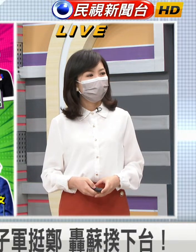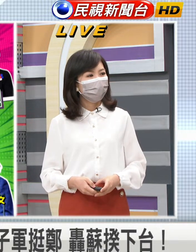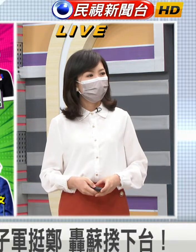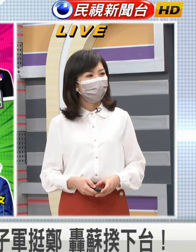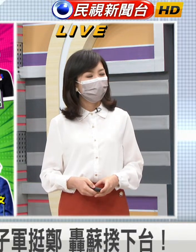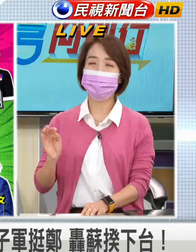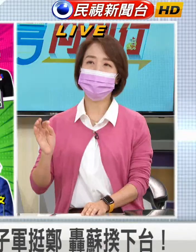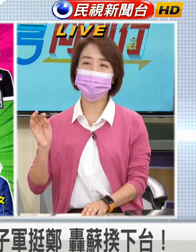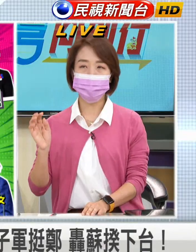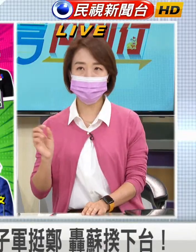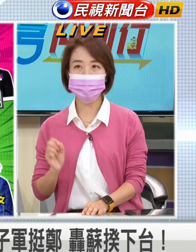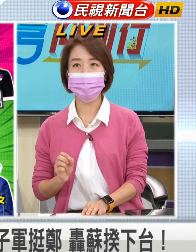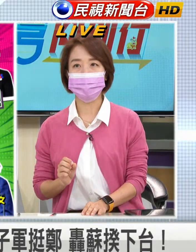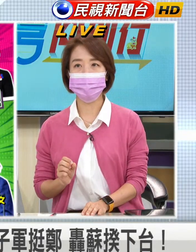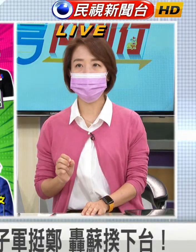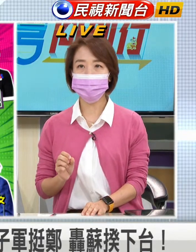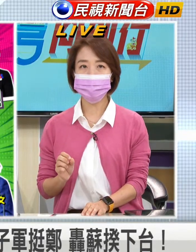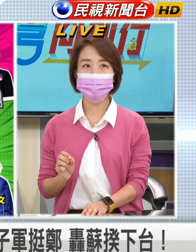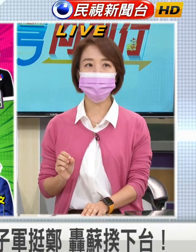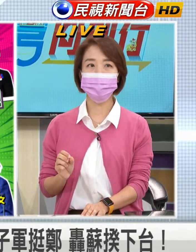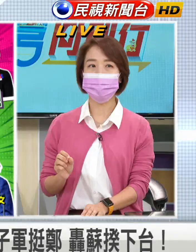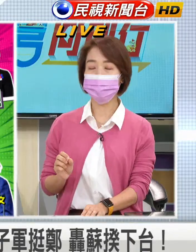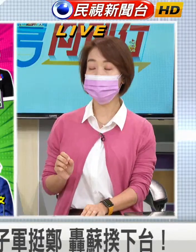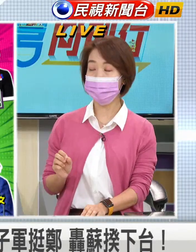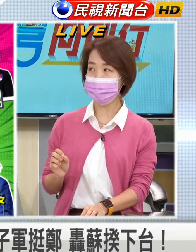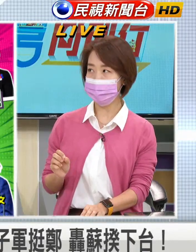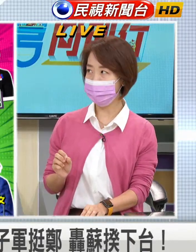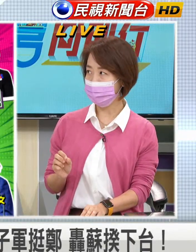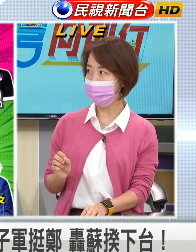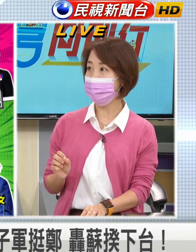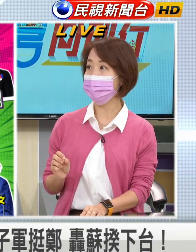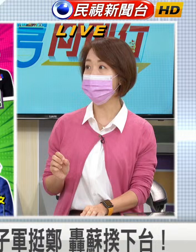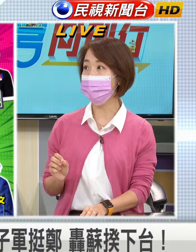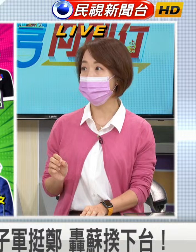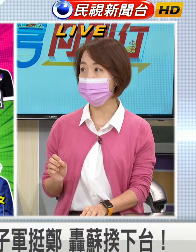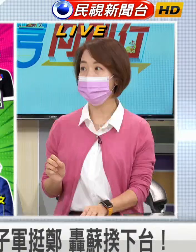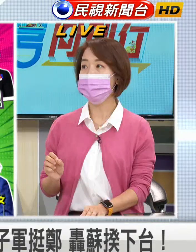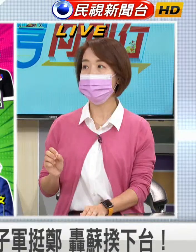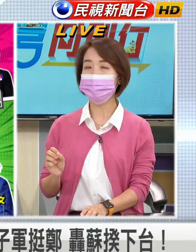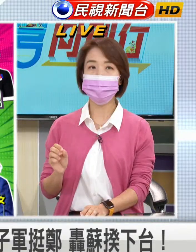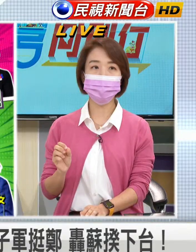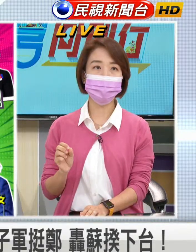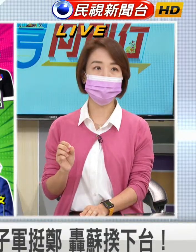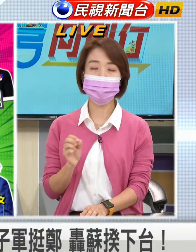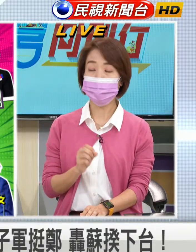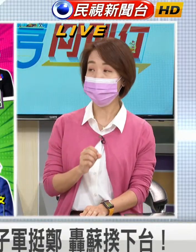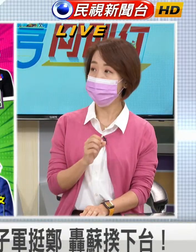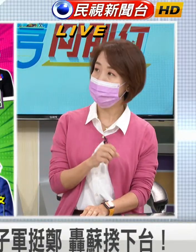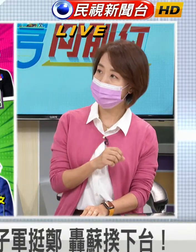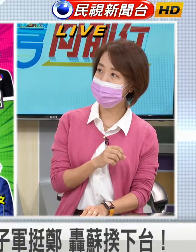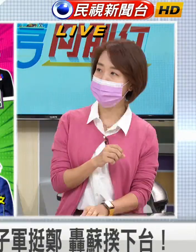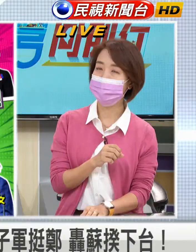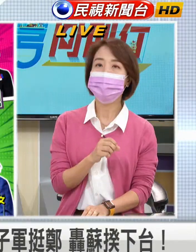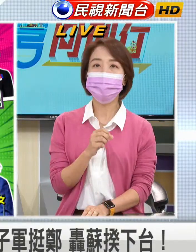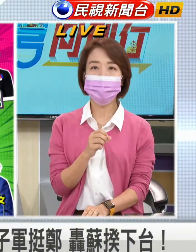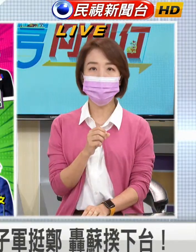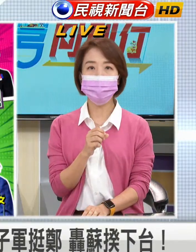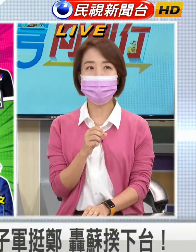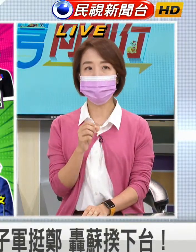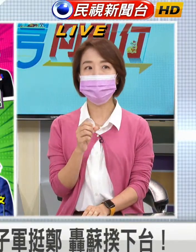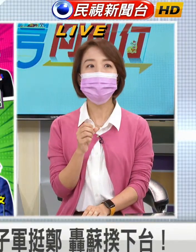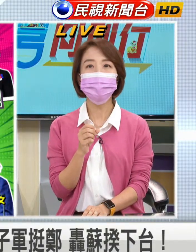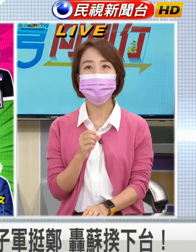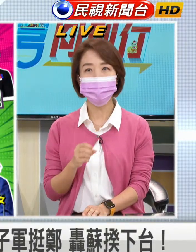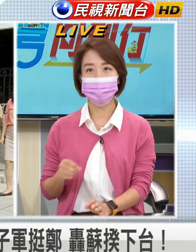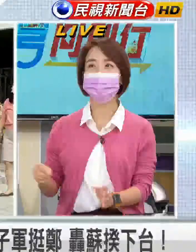用这个女性这两个字，然后今天就找了国民党的女性民代还有妇工会，然后都到这个立法院去抗议， 对， 企图